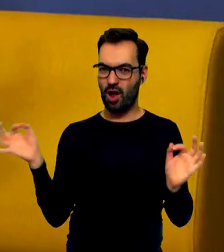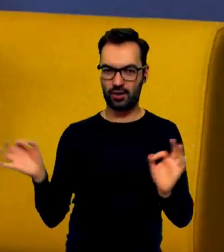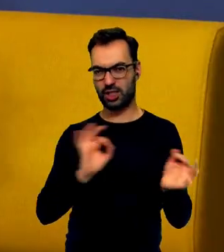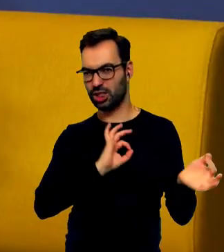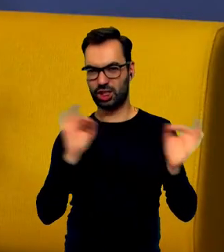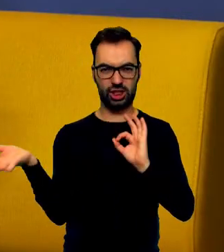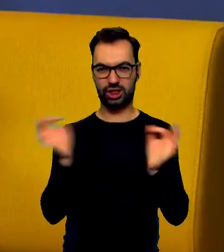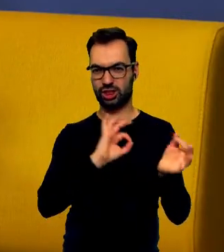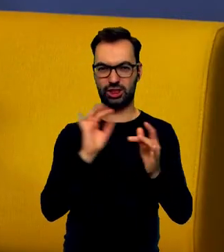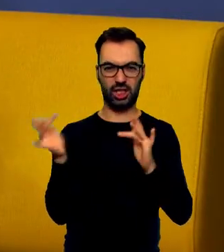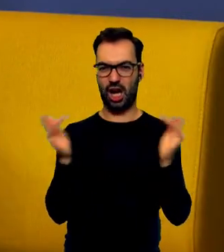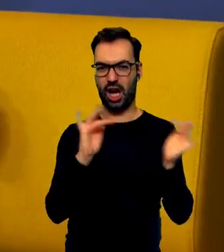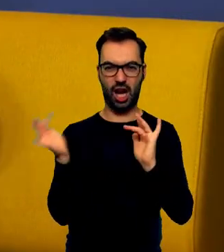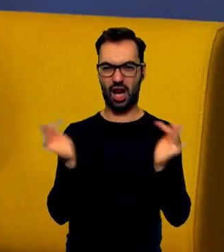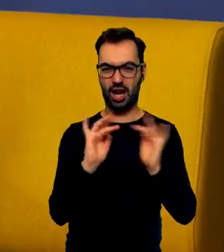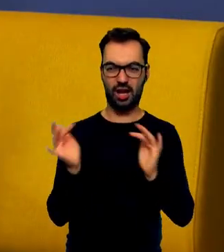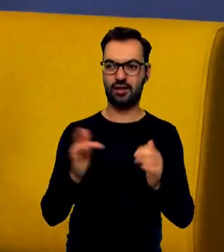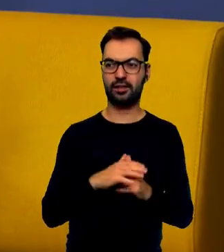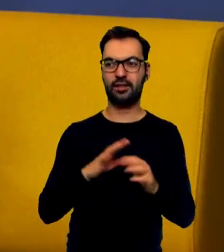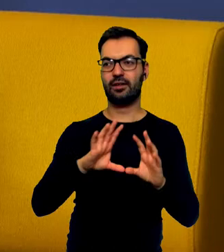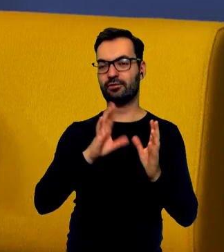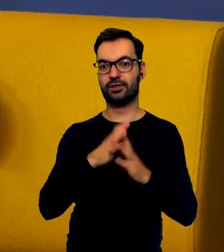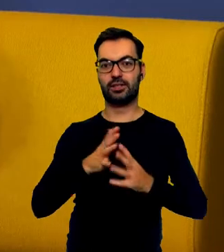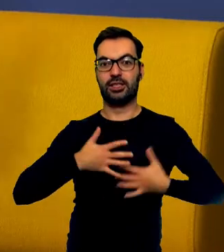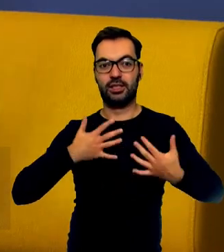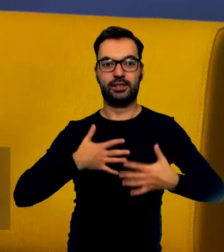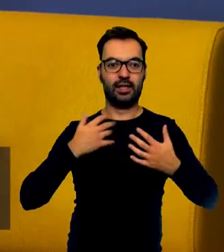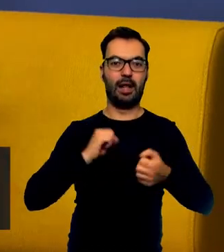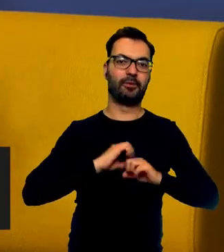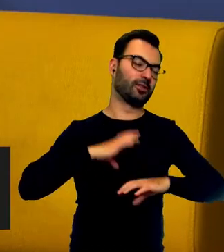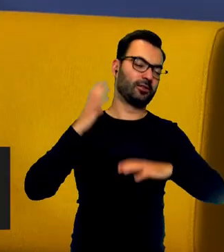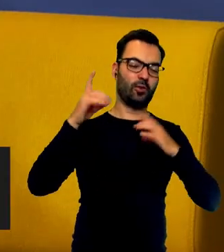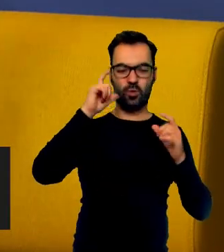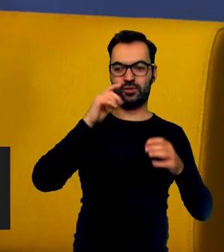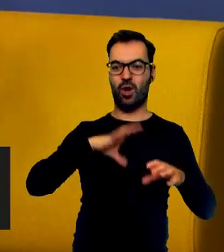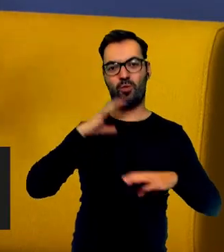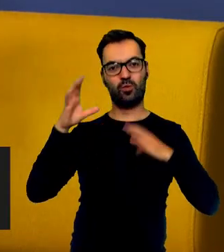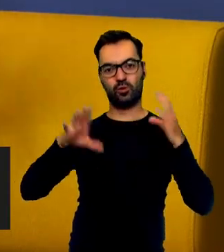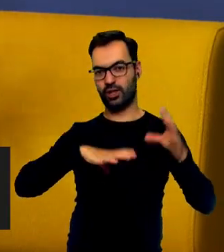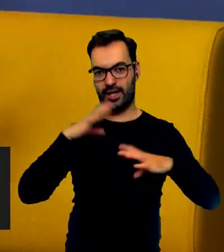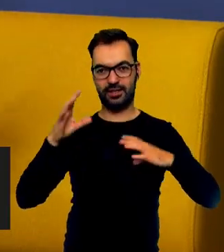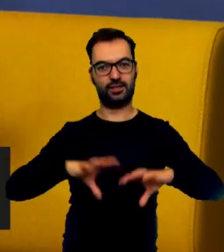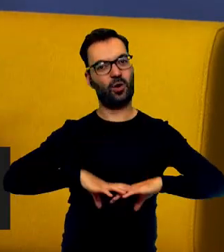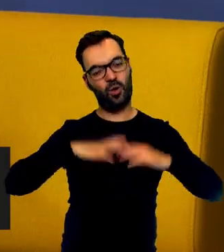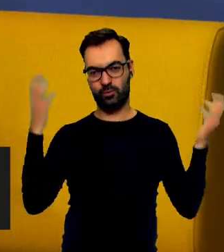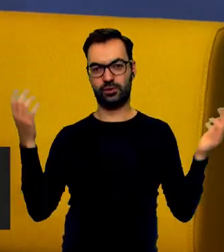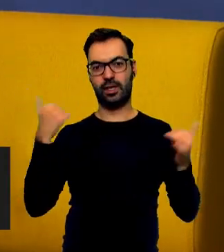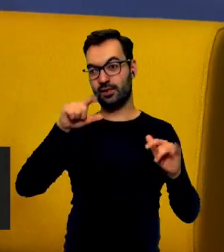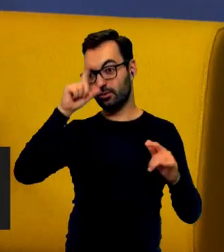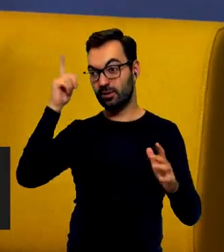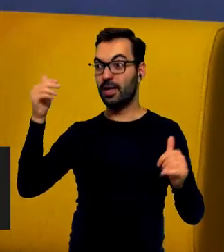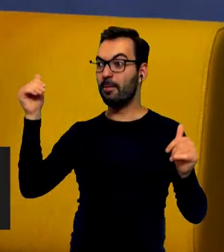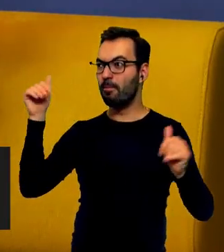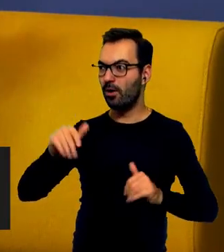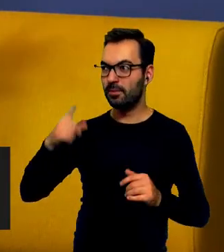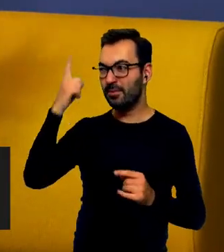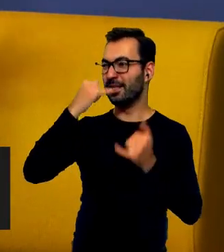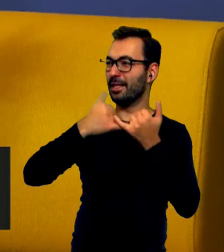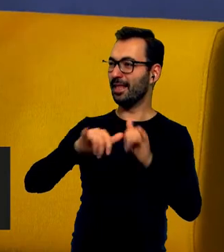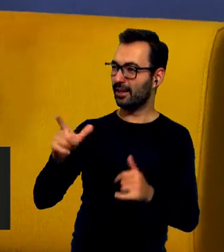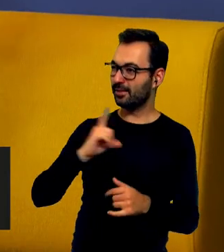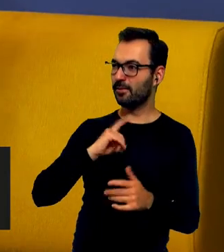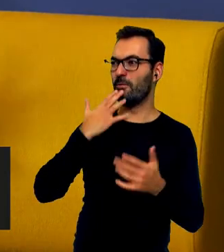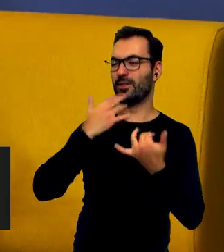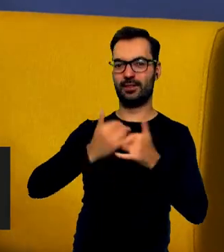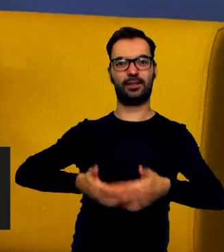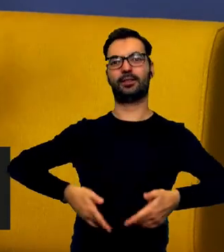są nieustannie właśnie podekscytowani albo oburzeni, głównie oburzeni na jakichś innych, którzy ośmielają się coś myśleć